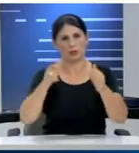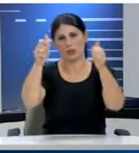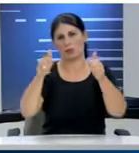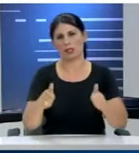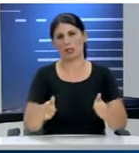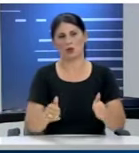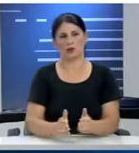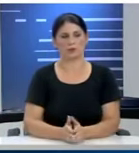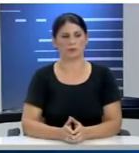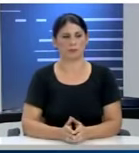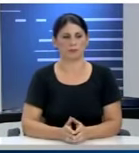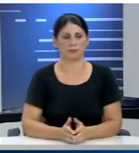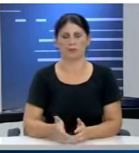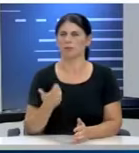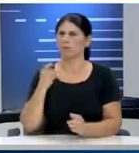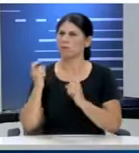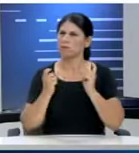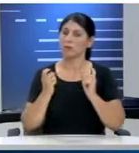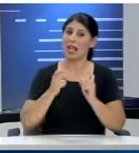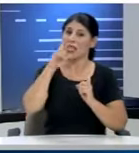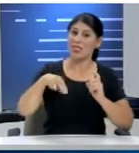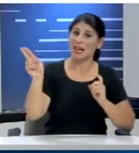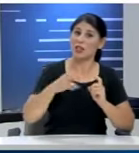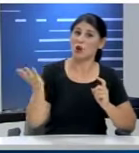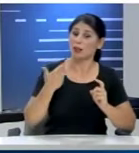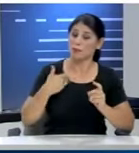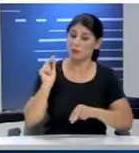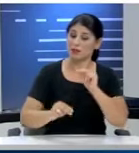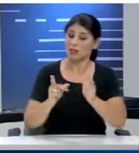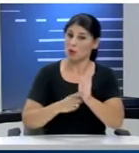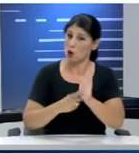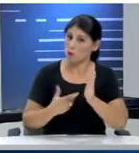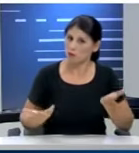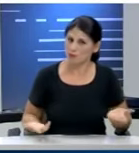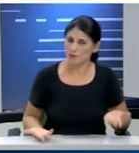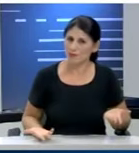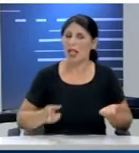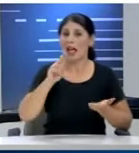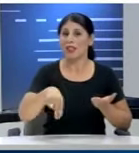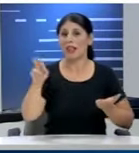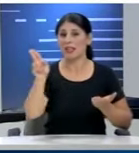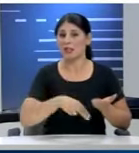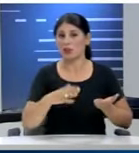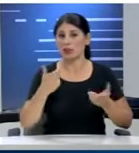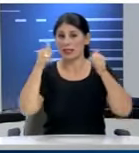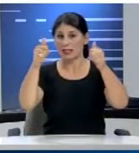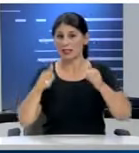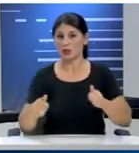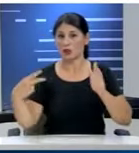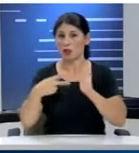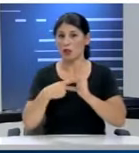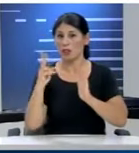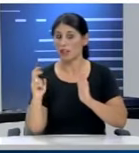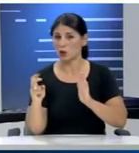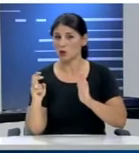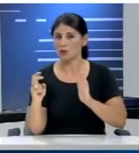ανακοινώσει. Θα ακυρώσετε όσα νομοθετήσαμε. Θα ακυρώσετε όσα εξαγγείλαμε το